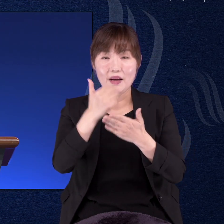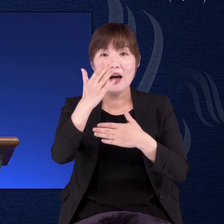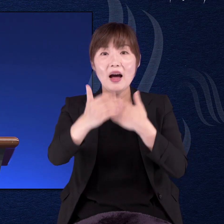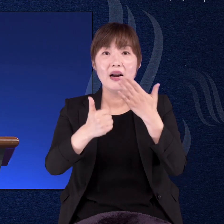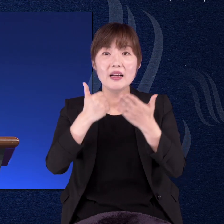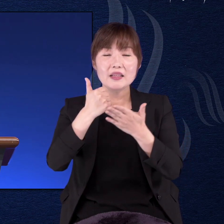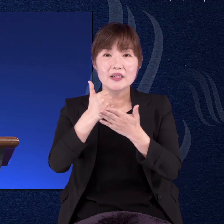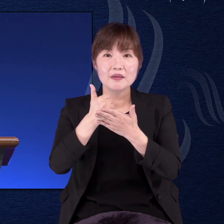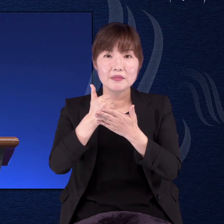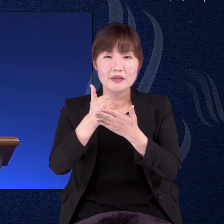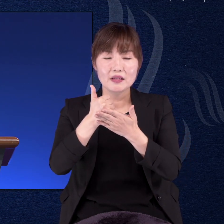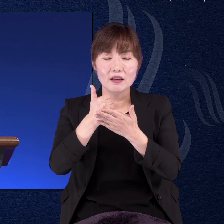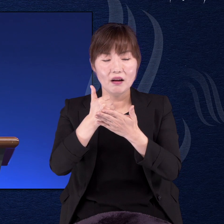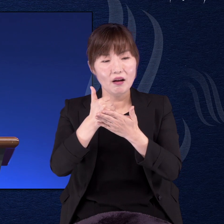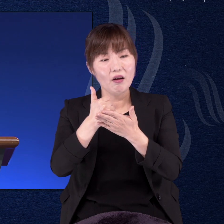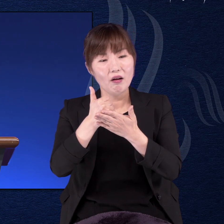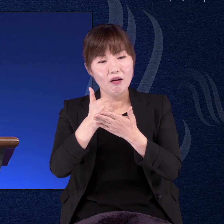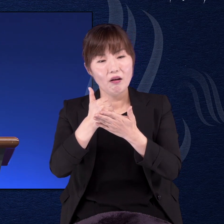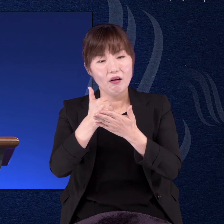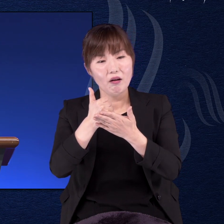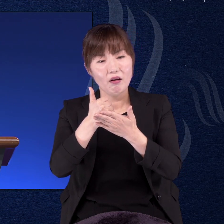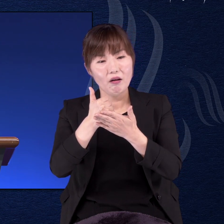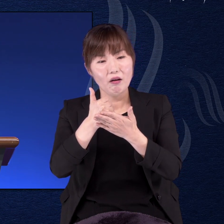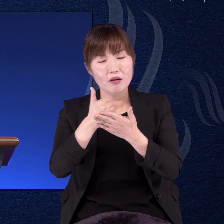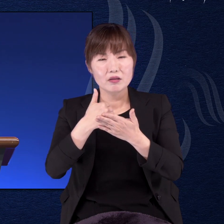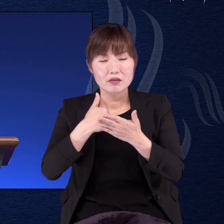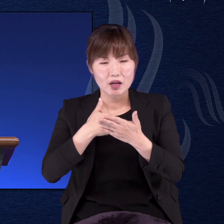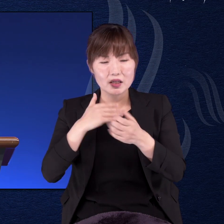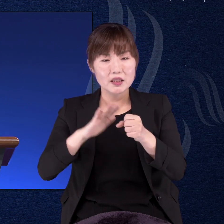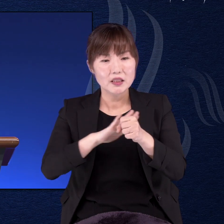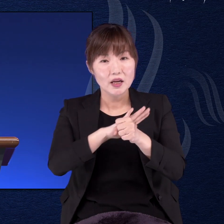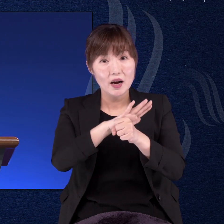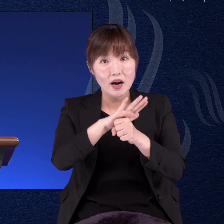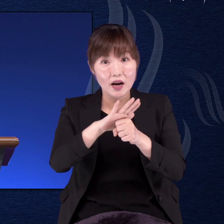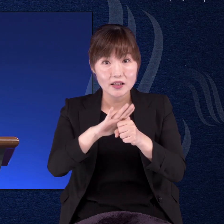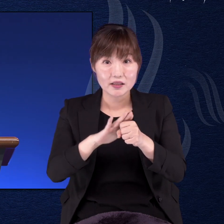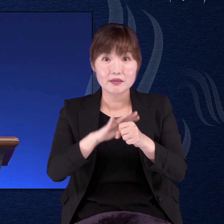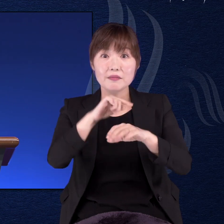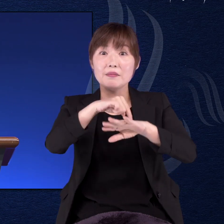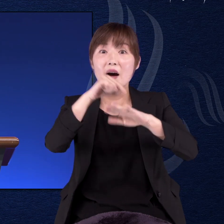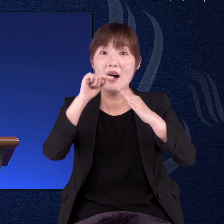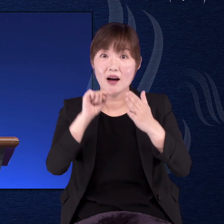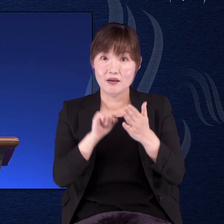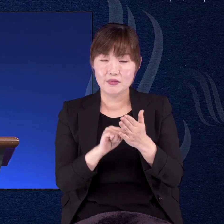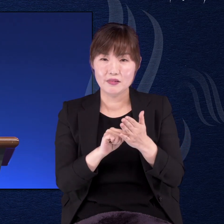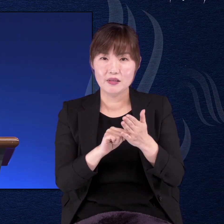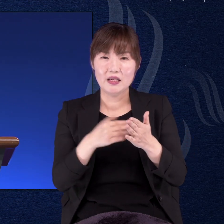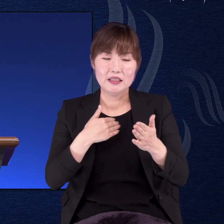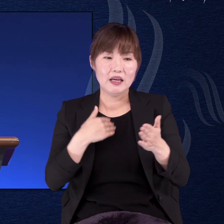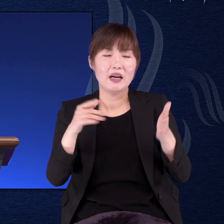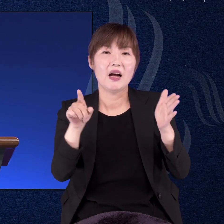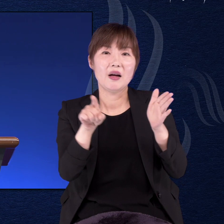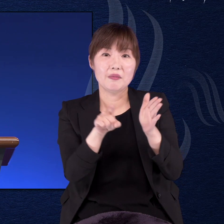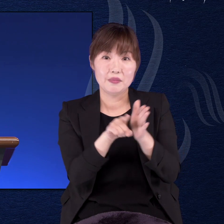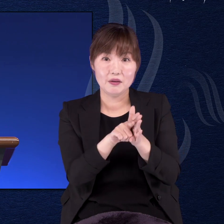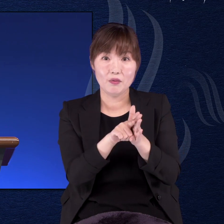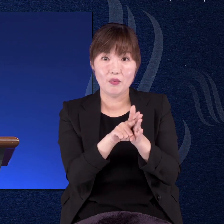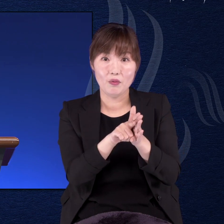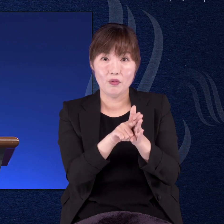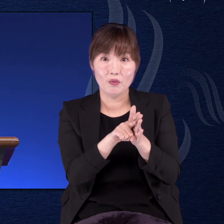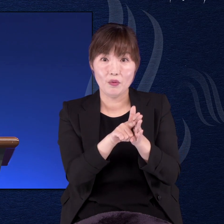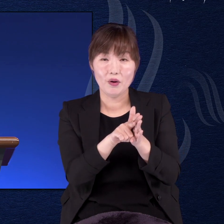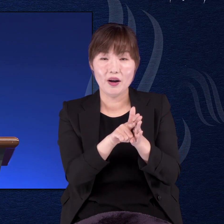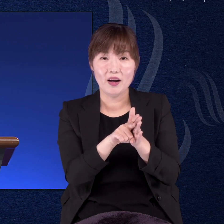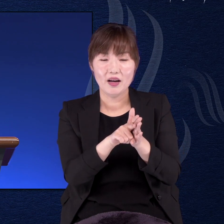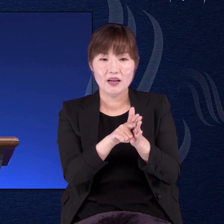이유가 있겠지 하는 하나님이 나를 사랑하시는 그 마음을 믿습니다. 우리 아이들도 그 마음을